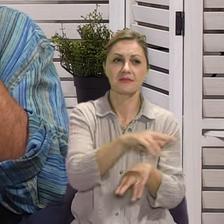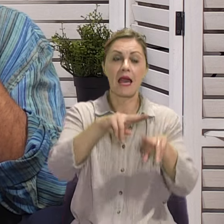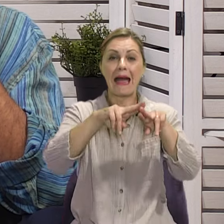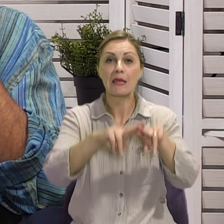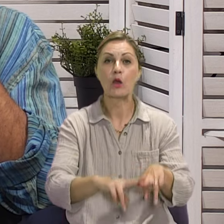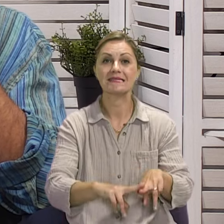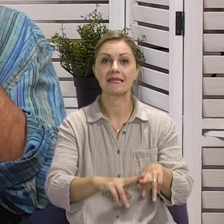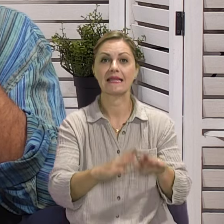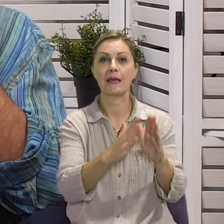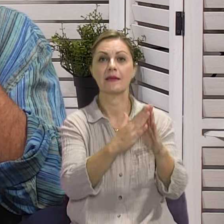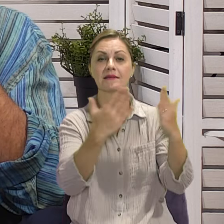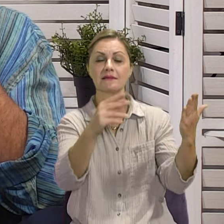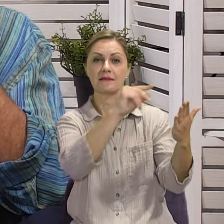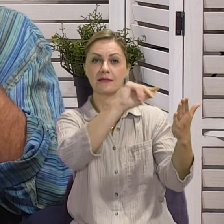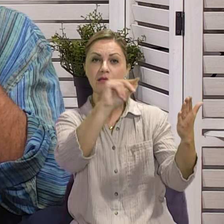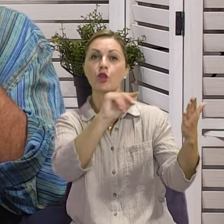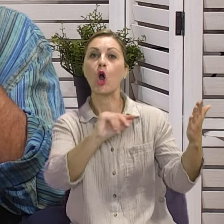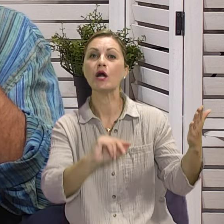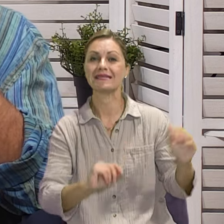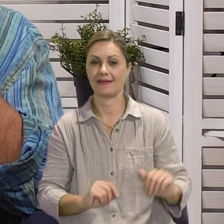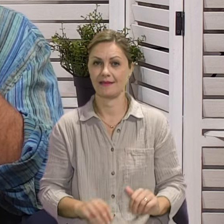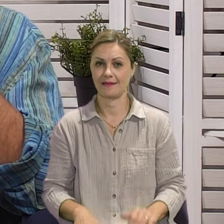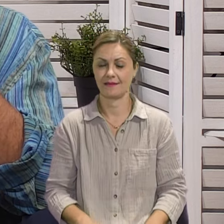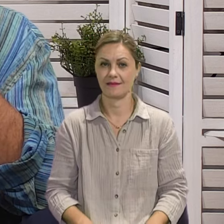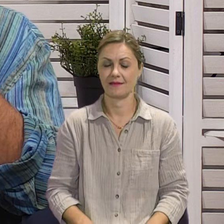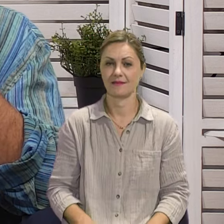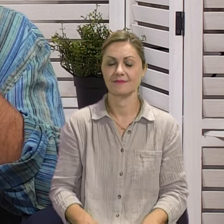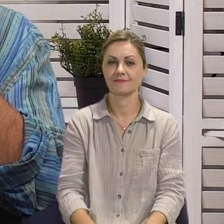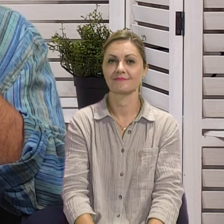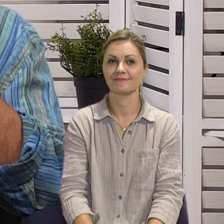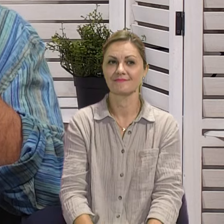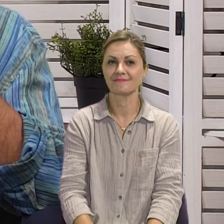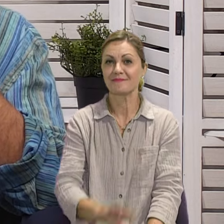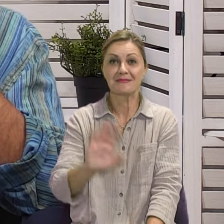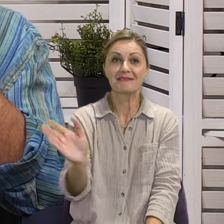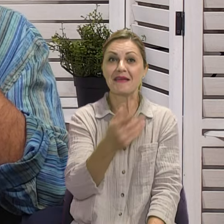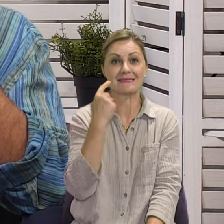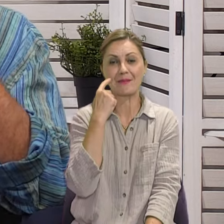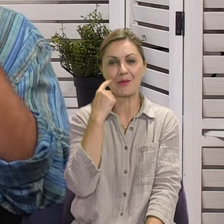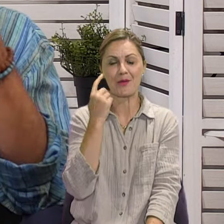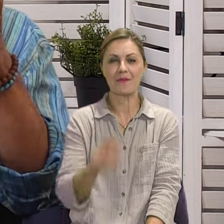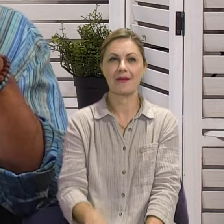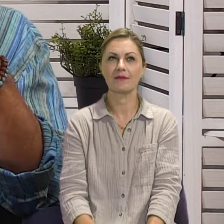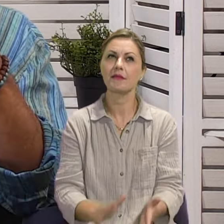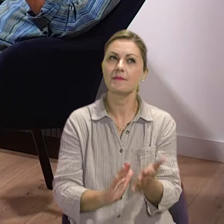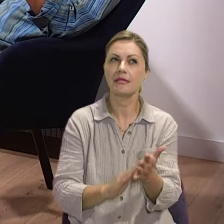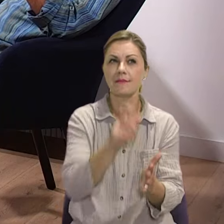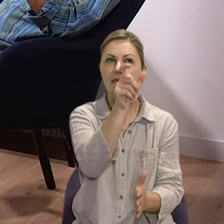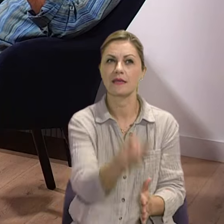A sve osobe koje sam jako malo dirigirao u životu, valjda je to. Da, zapravo.